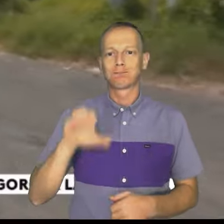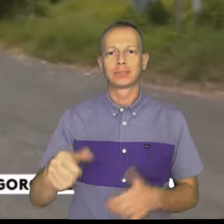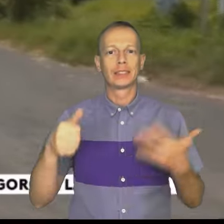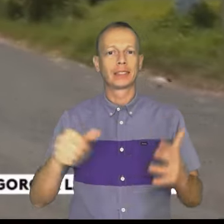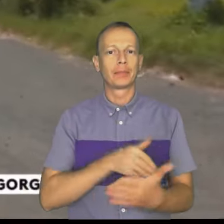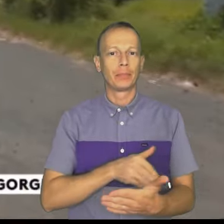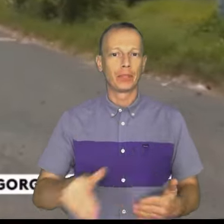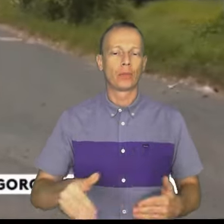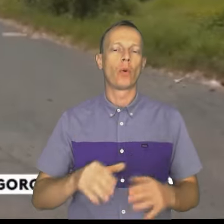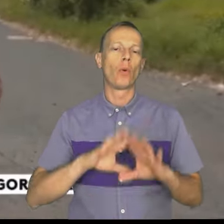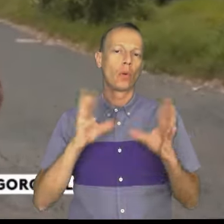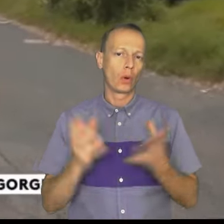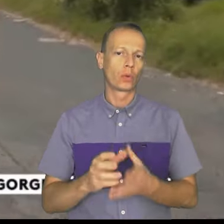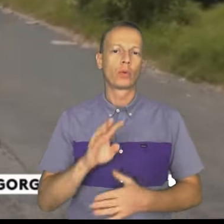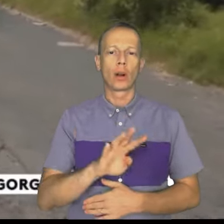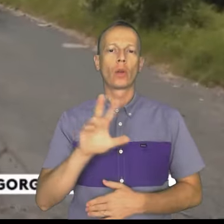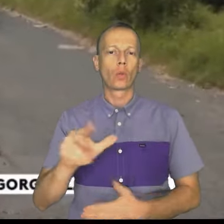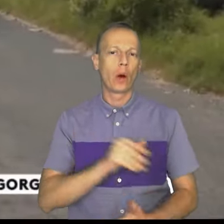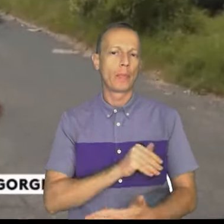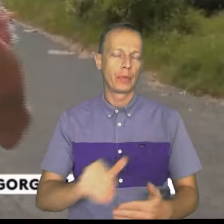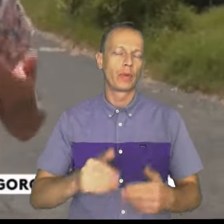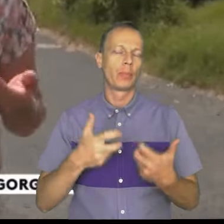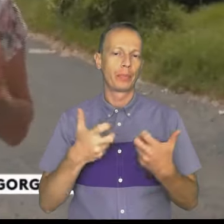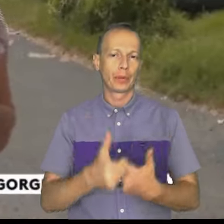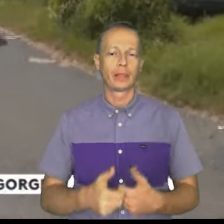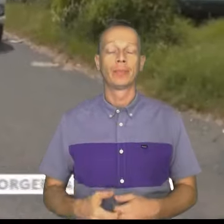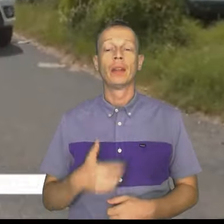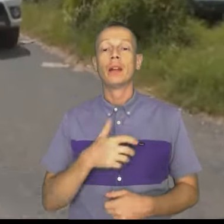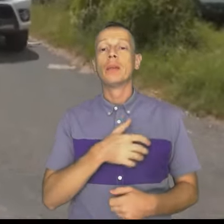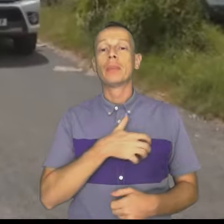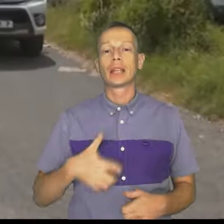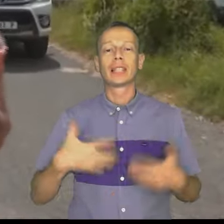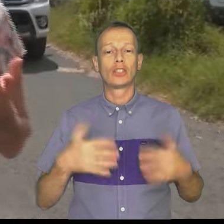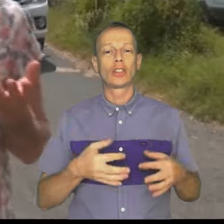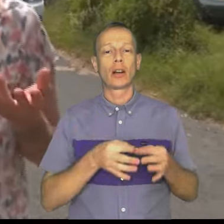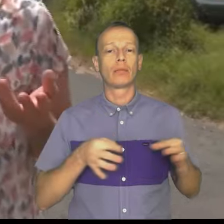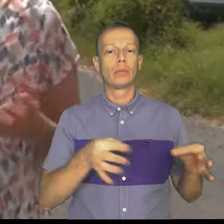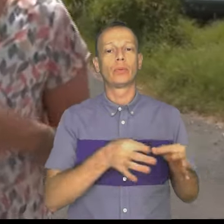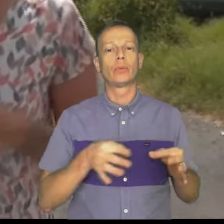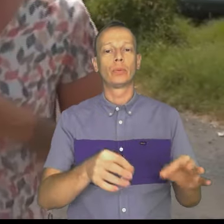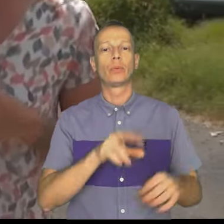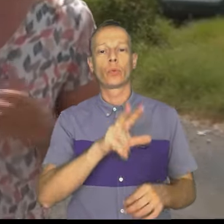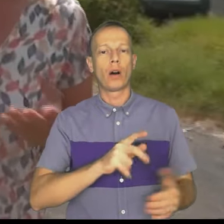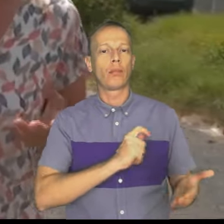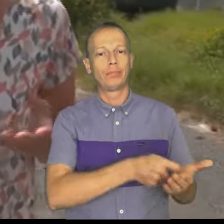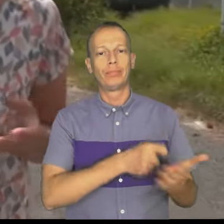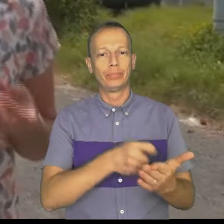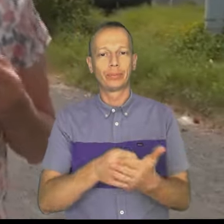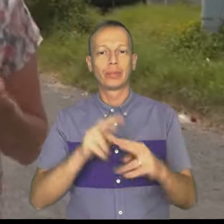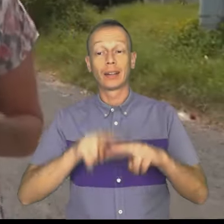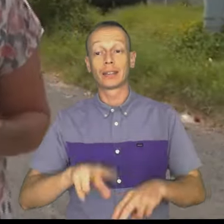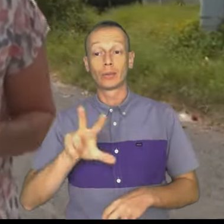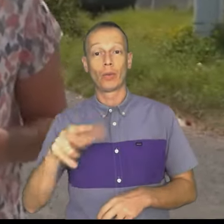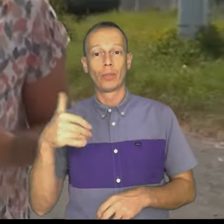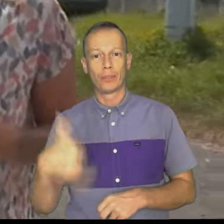'opération est estimé à 43 millions. La mairie a déjà acquis 8 partiels et demande 3 autres partiels. La problématique